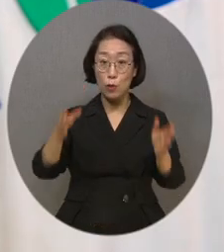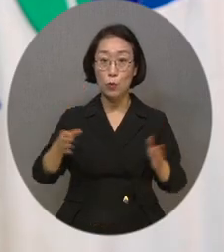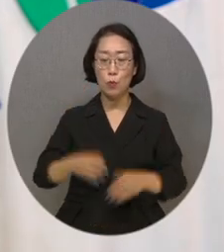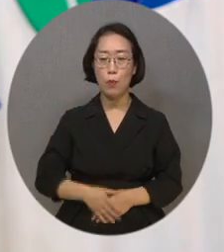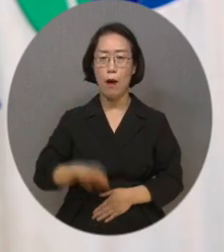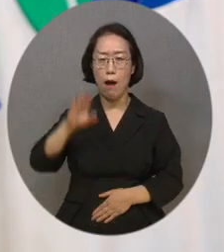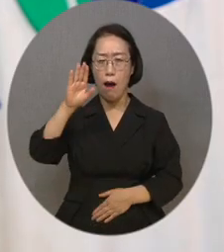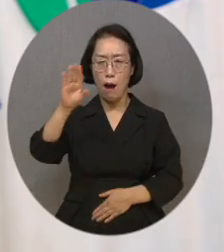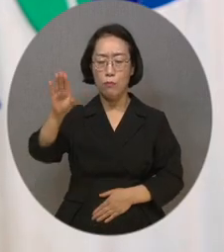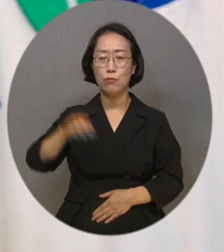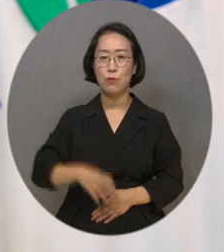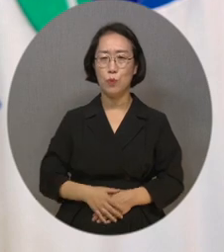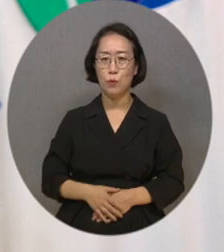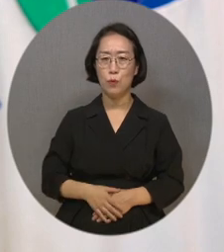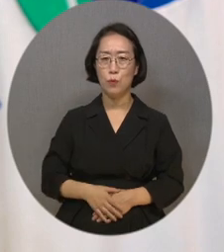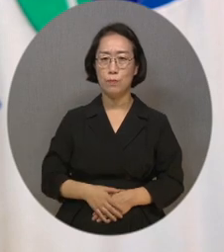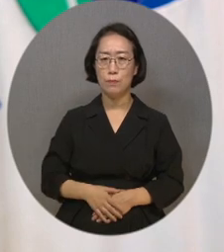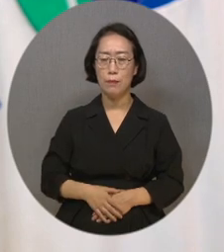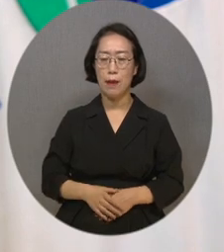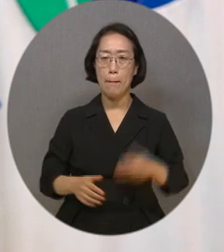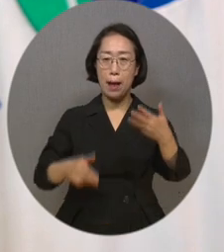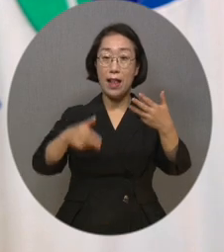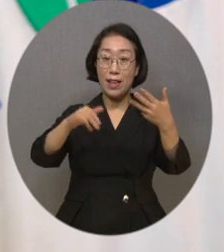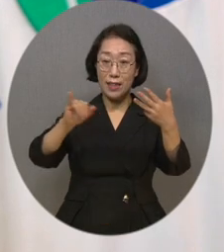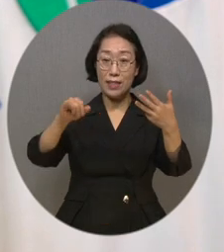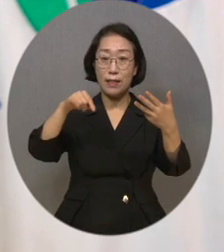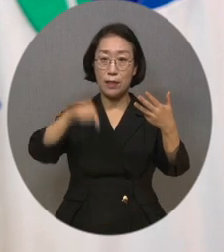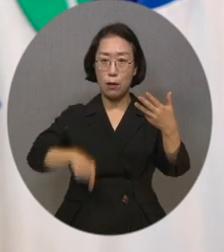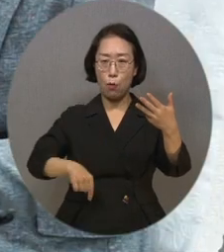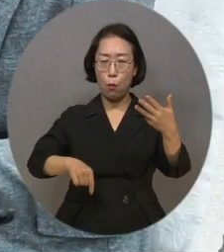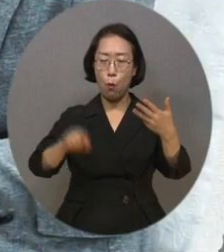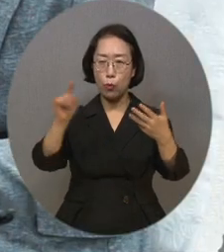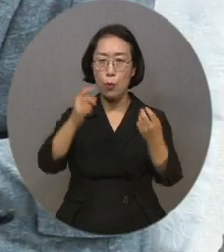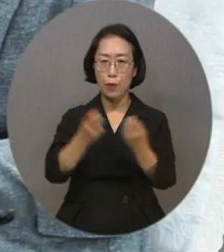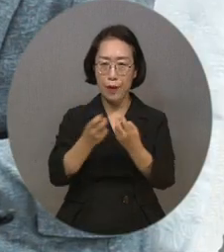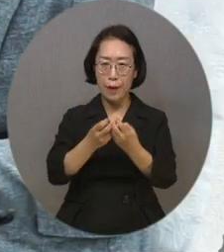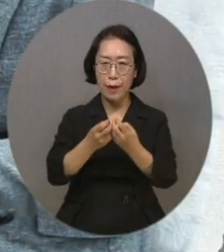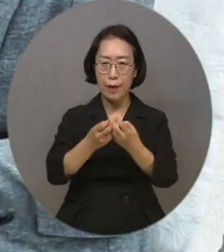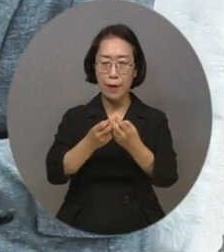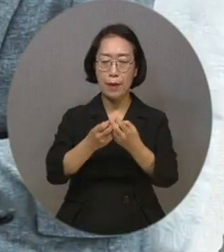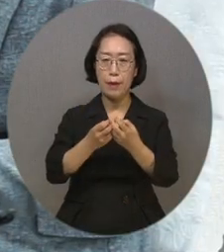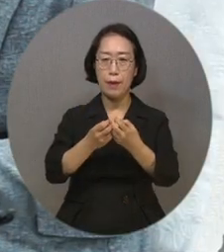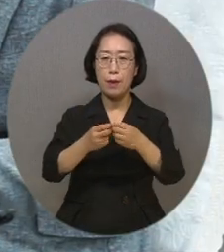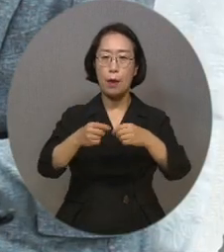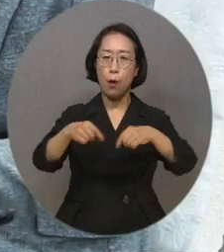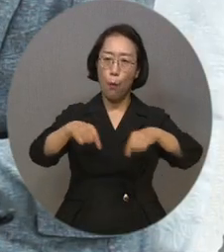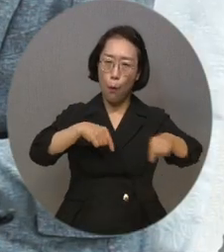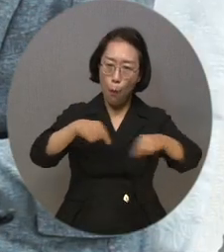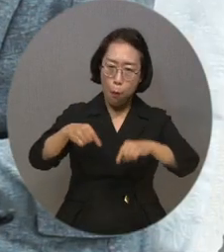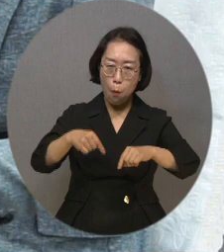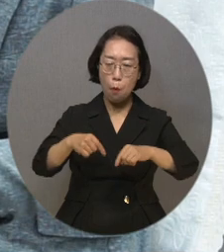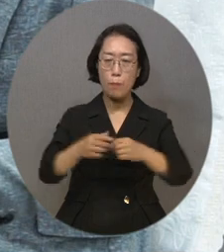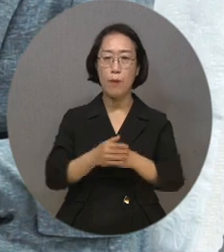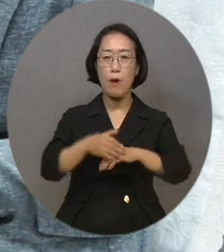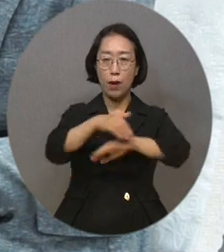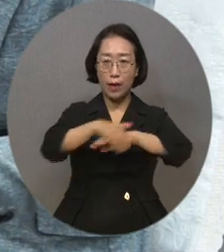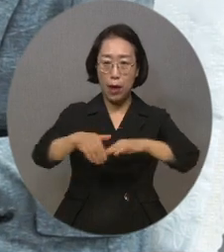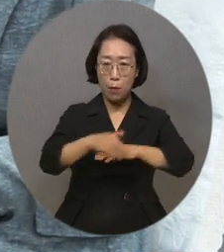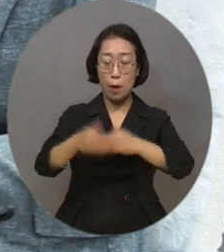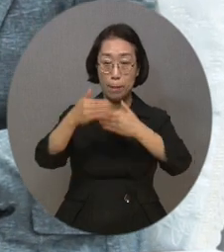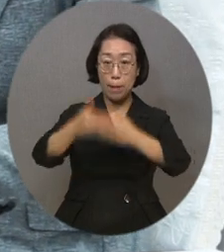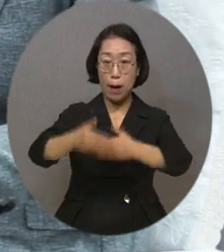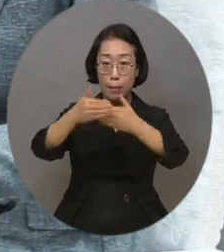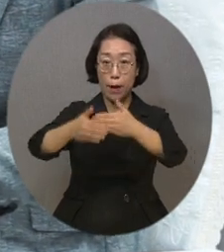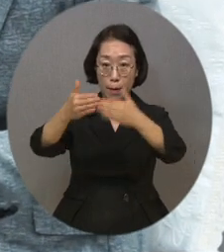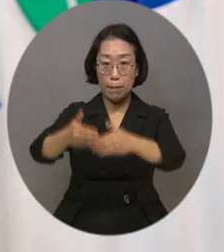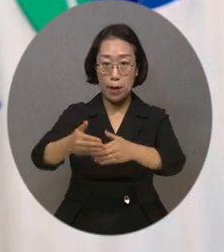앞으로 군정 민선 8기를 어떻게 이끌어갈 것인지를 좀 구상하는 기본 틀을 만드는 데 좀